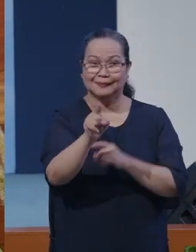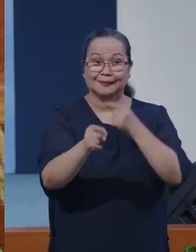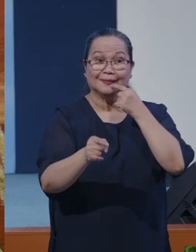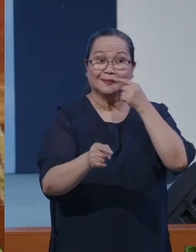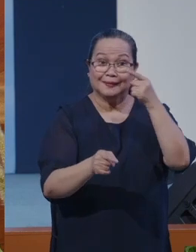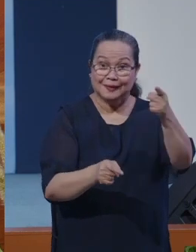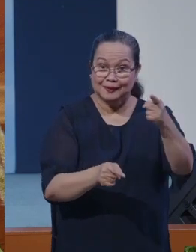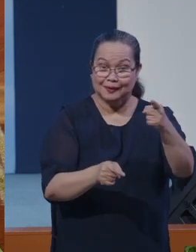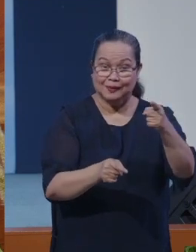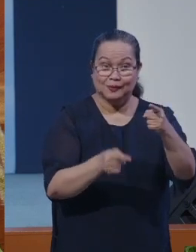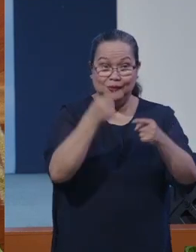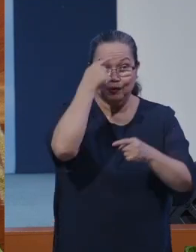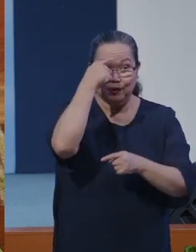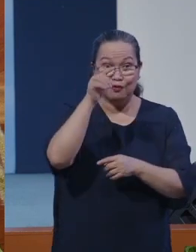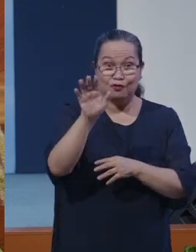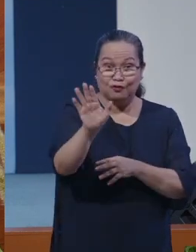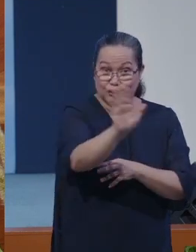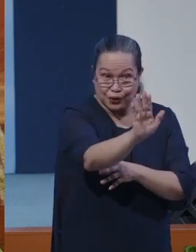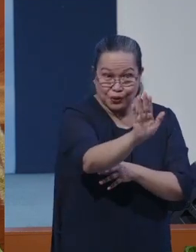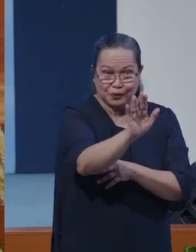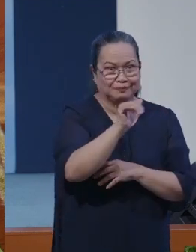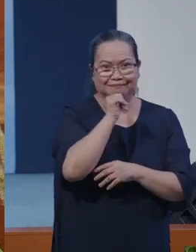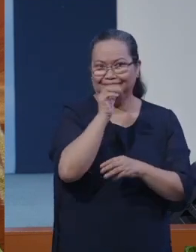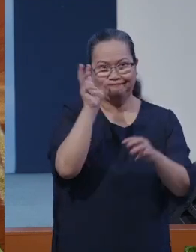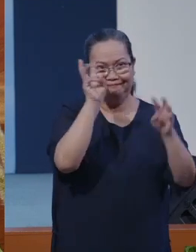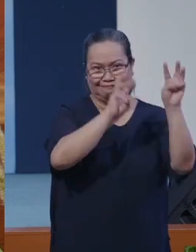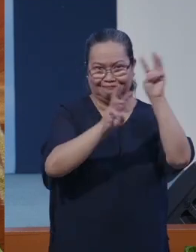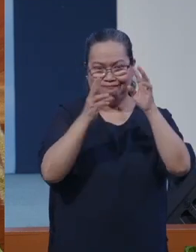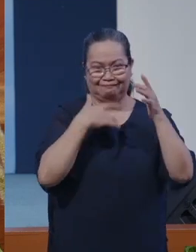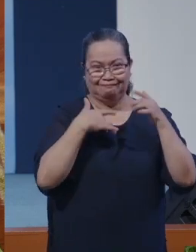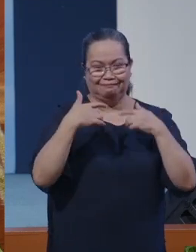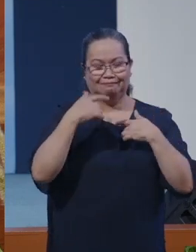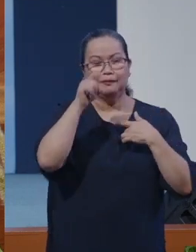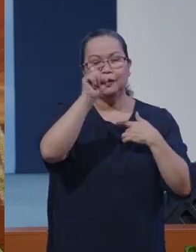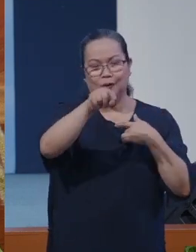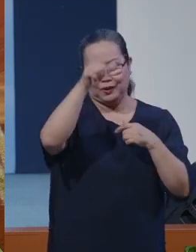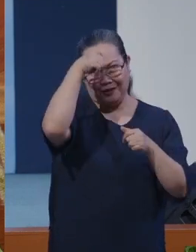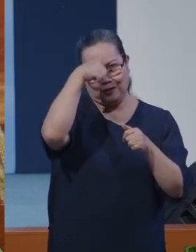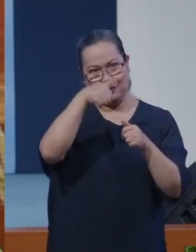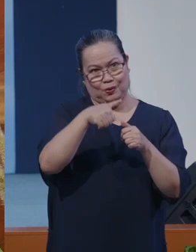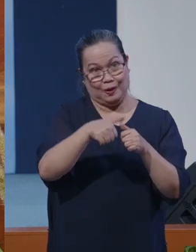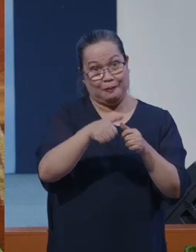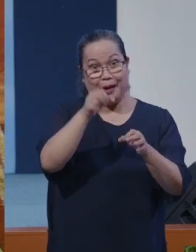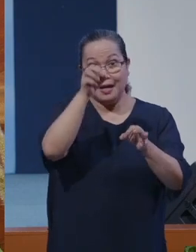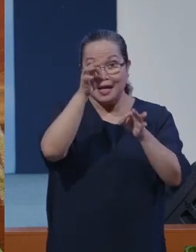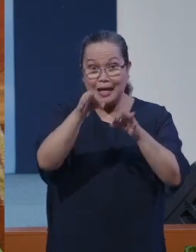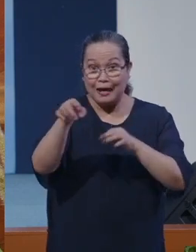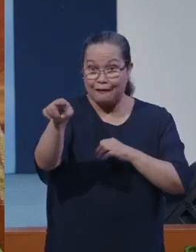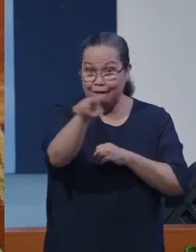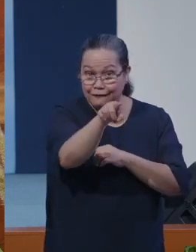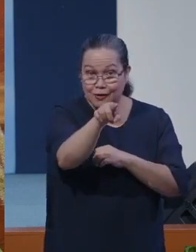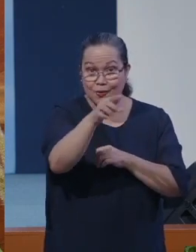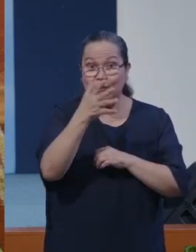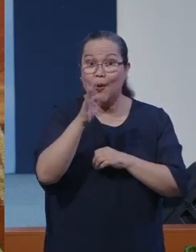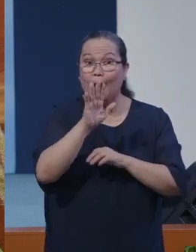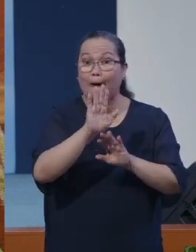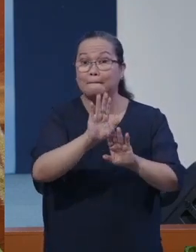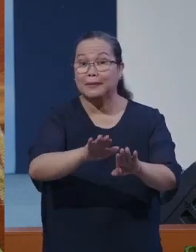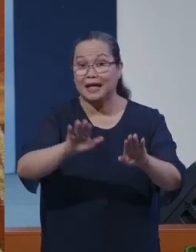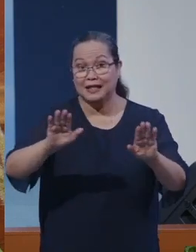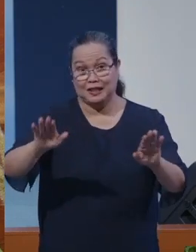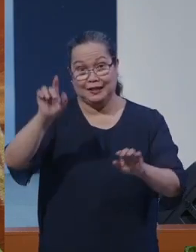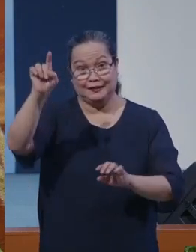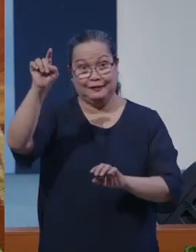niya, para kayo hindi mag-worry, kailangan niyong alalahanin na kung kayo ay mga anak ko na at kayo